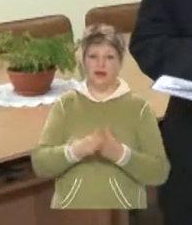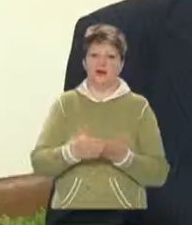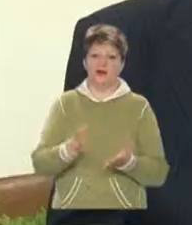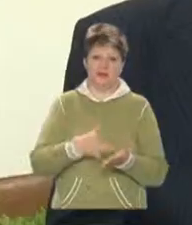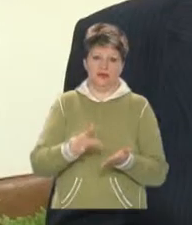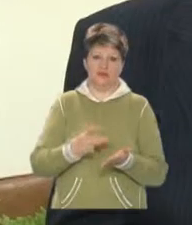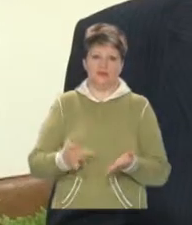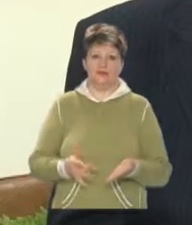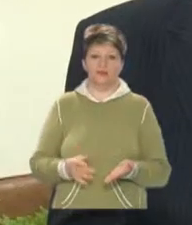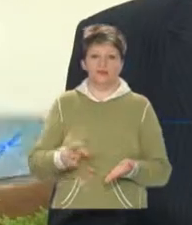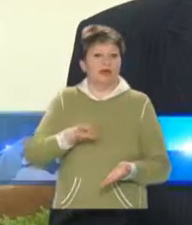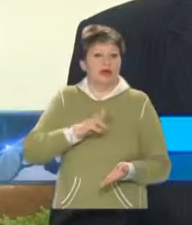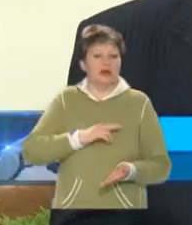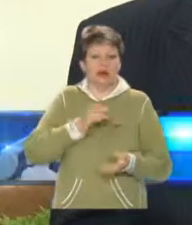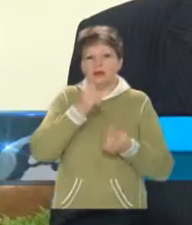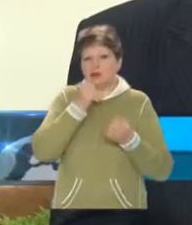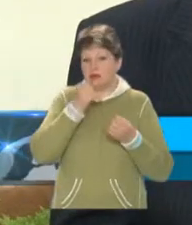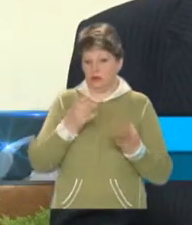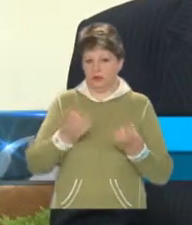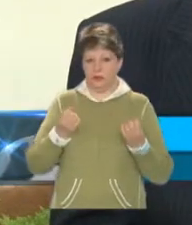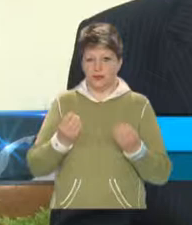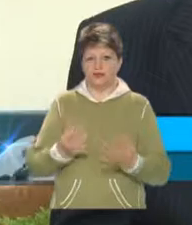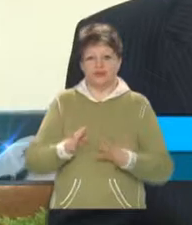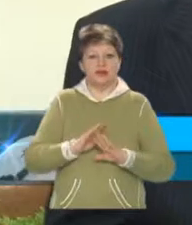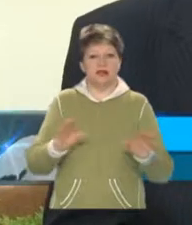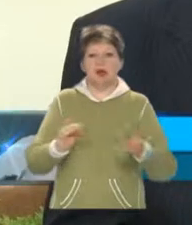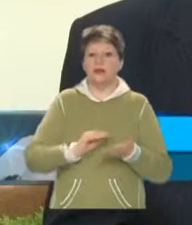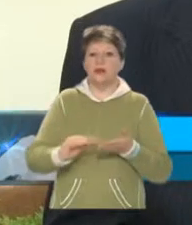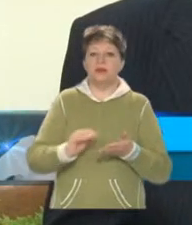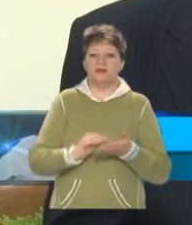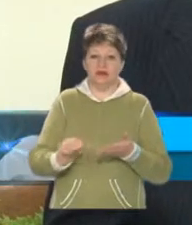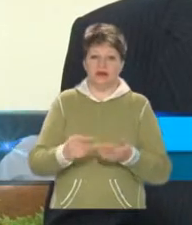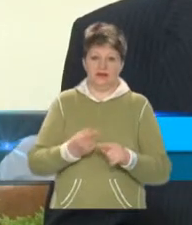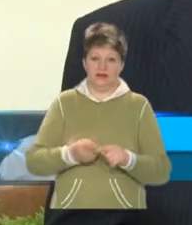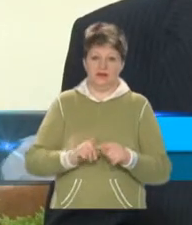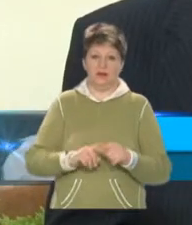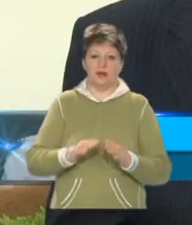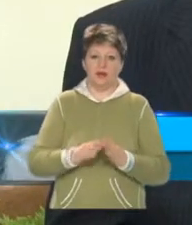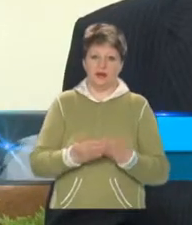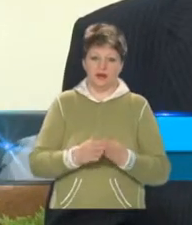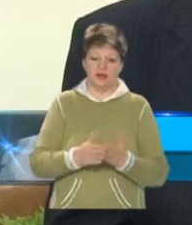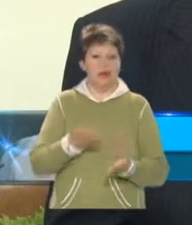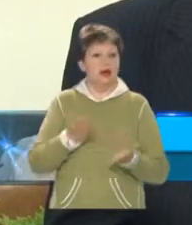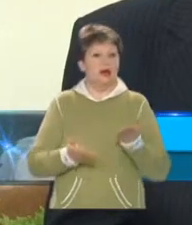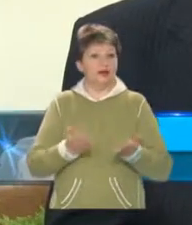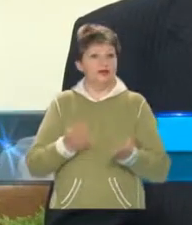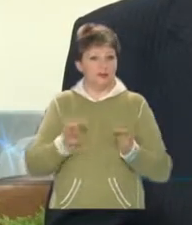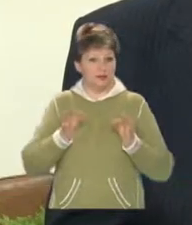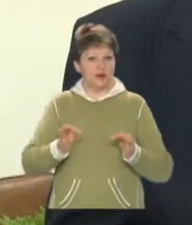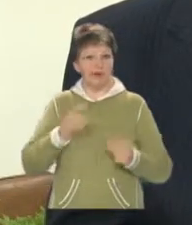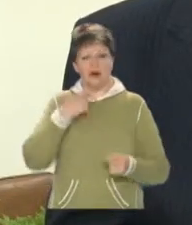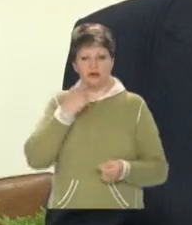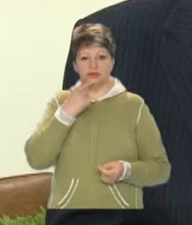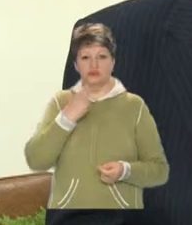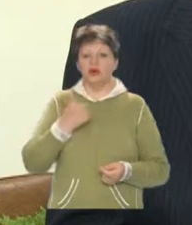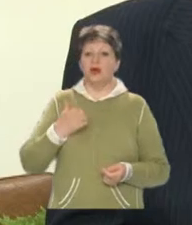Я не міг просто не написати цієї книги, тому що, якщо по правді кажучи, я її